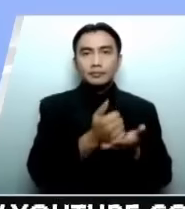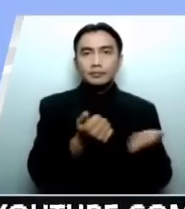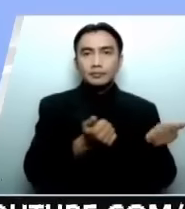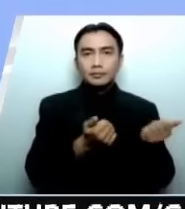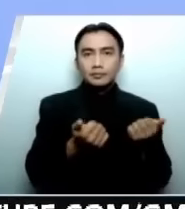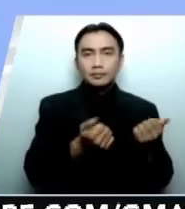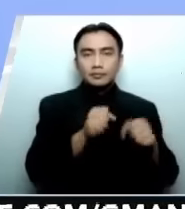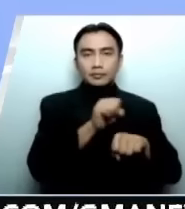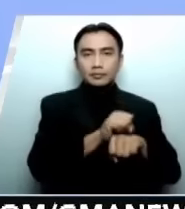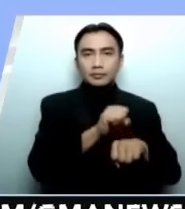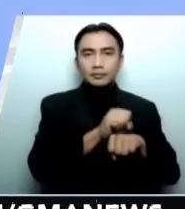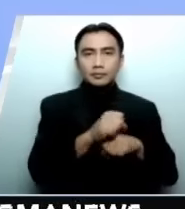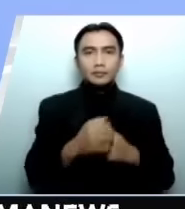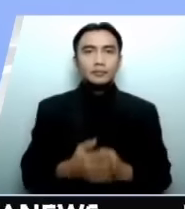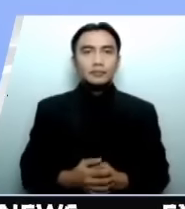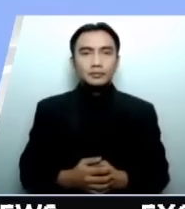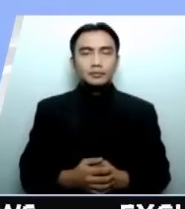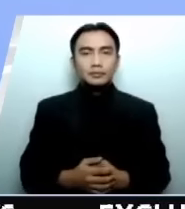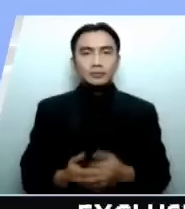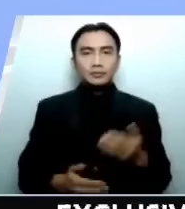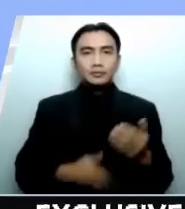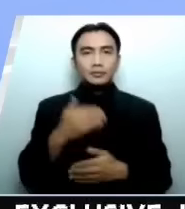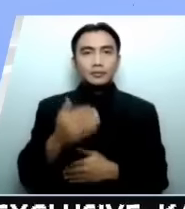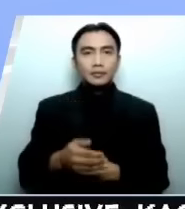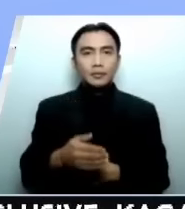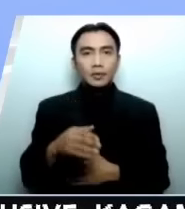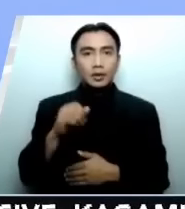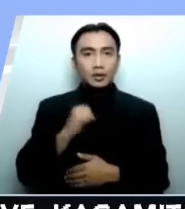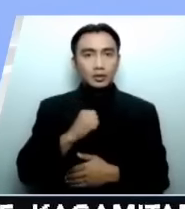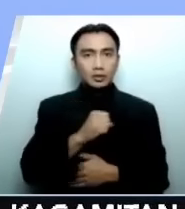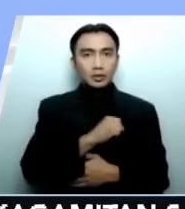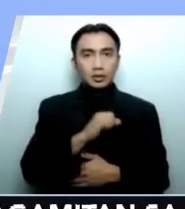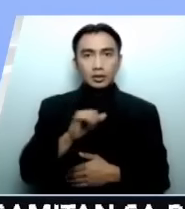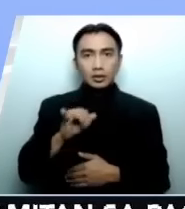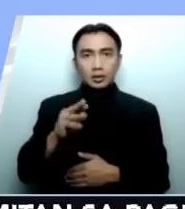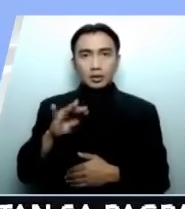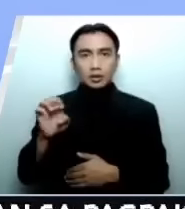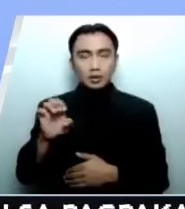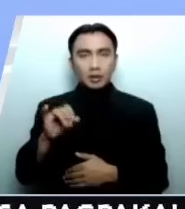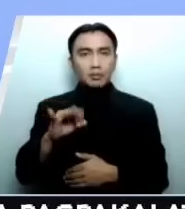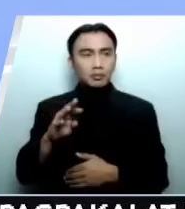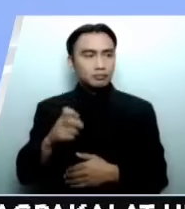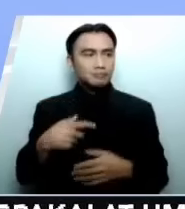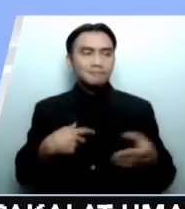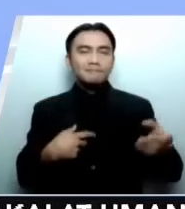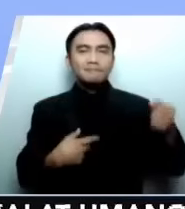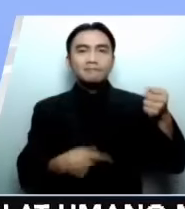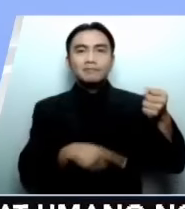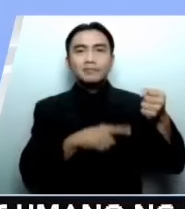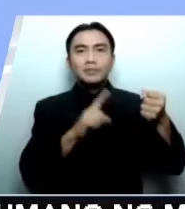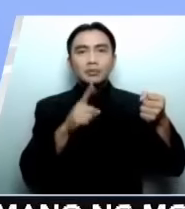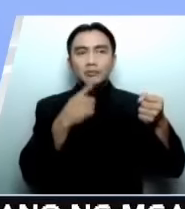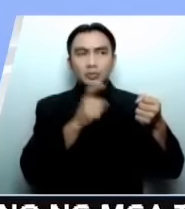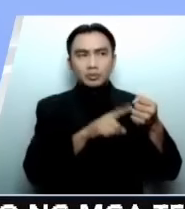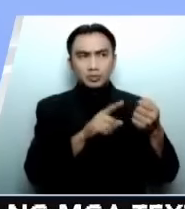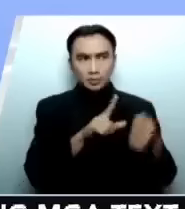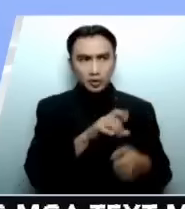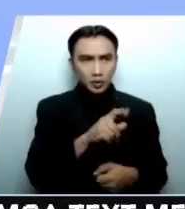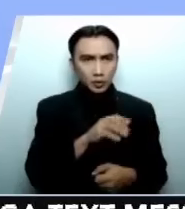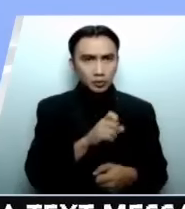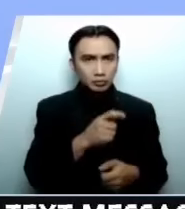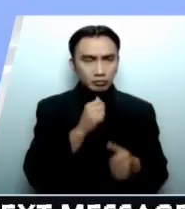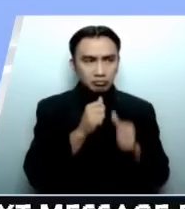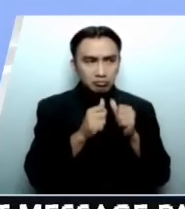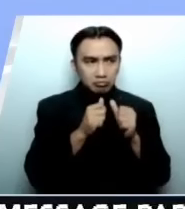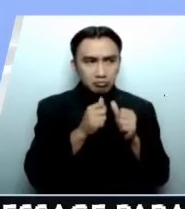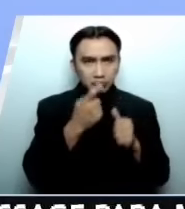Nais munang ipatigil ni Senator Aimee Marcos sa mga Lotto Games ng PCSO dahil di raw makatotohanan ang sunod-sunod na pagtama